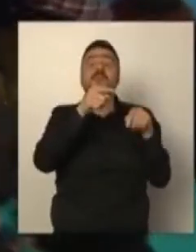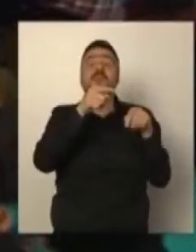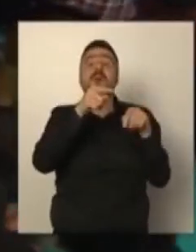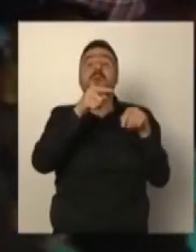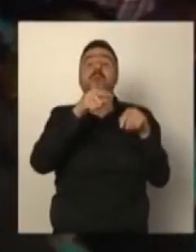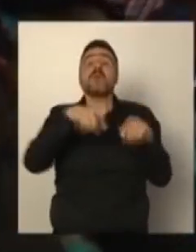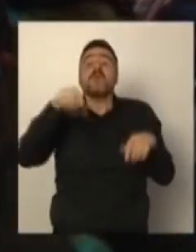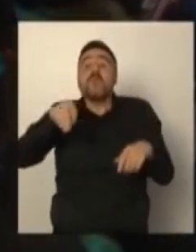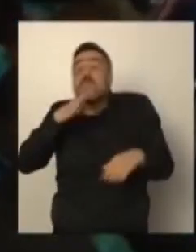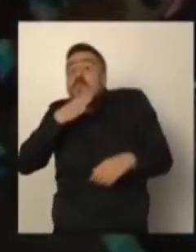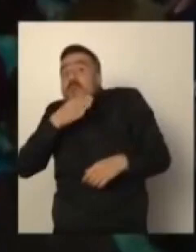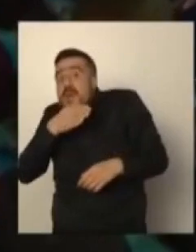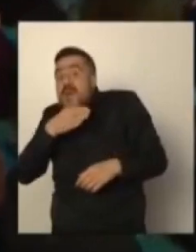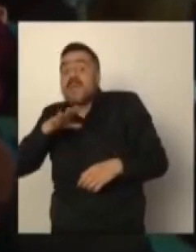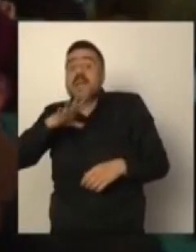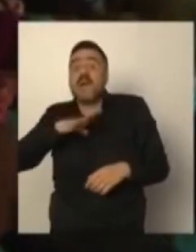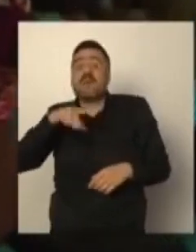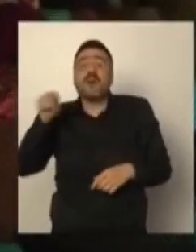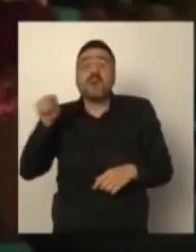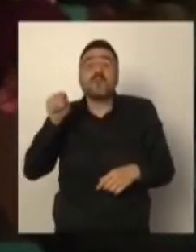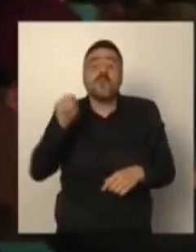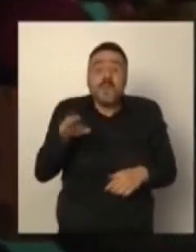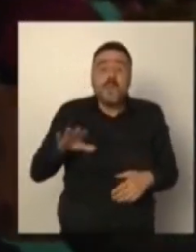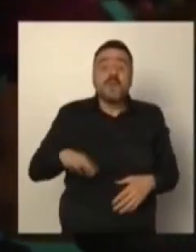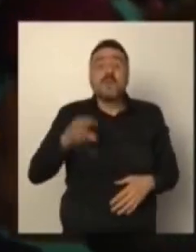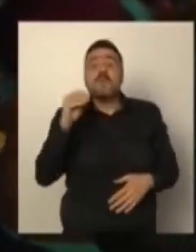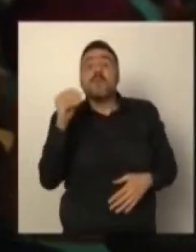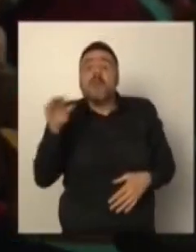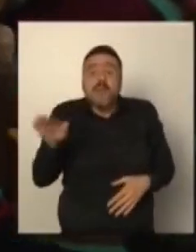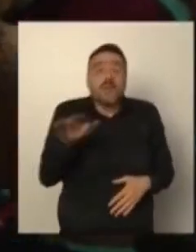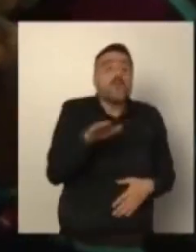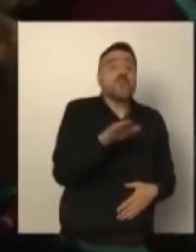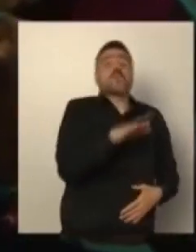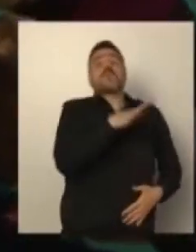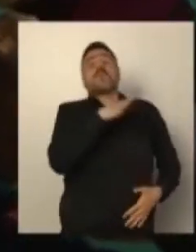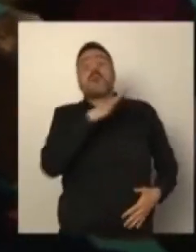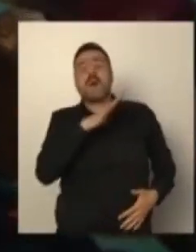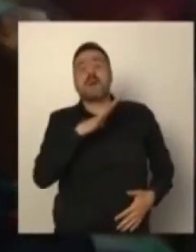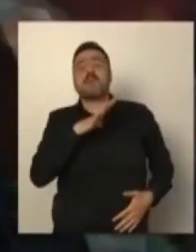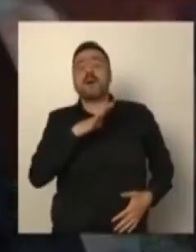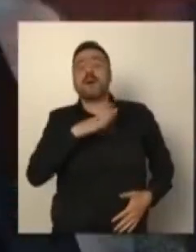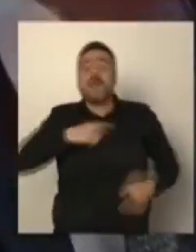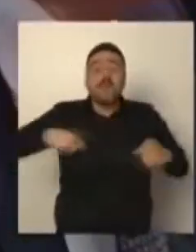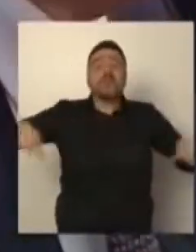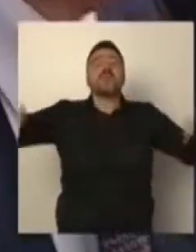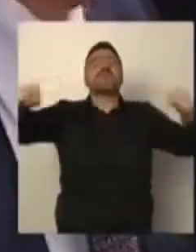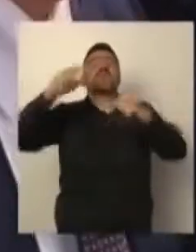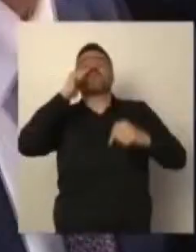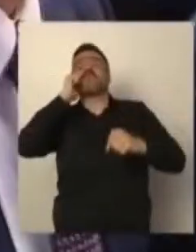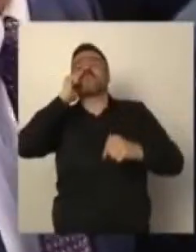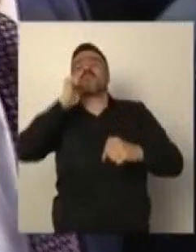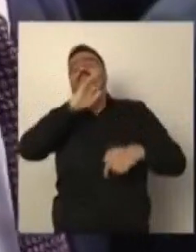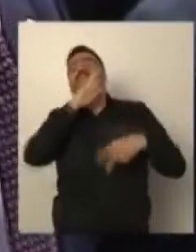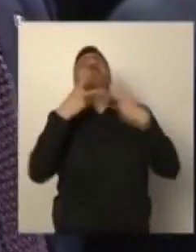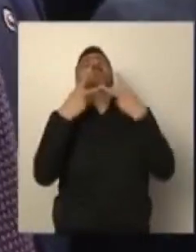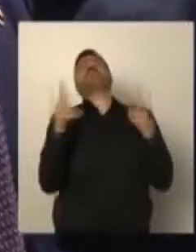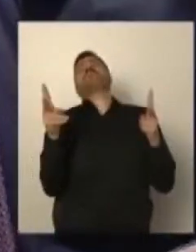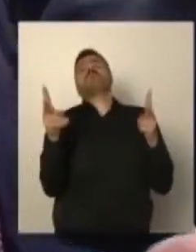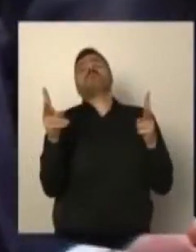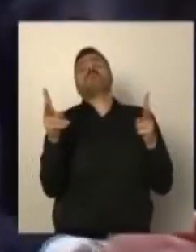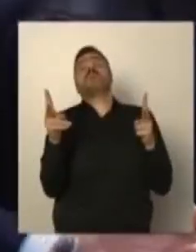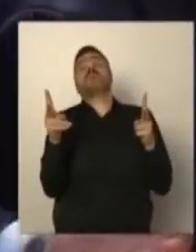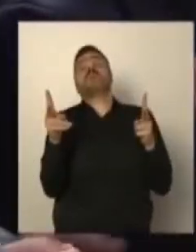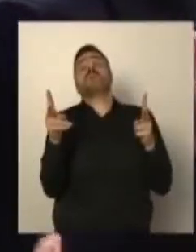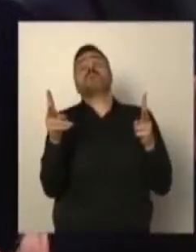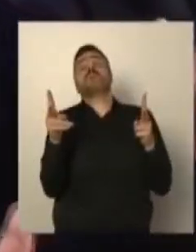bulunan yaşlılar, günahsız yavrularımız hürmetine, bizleri affeyle ya Rabbi.